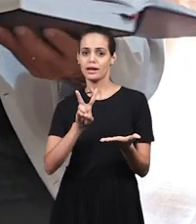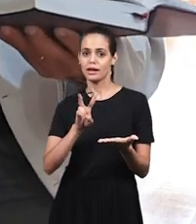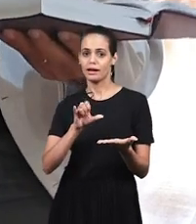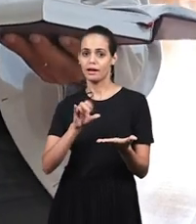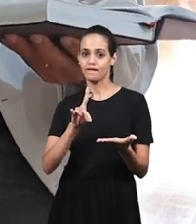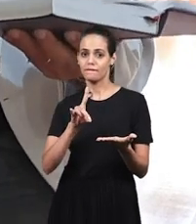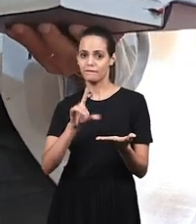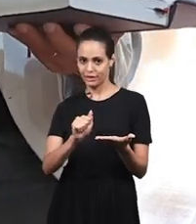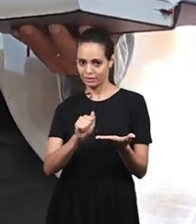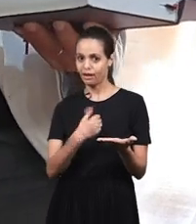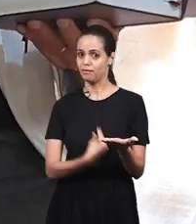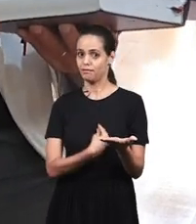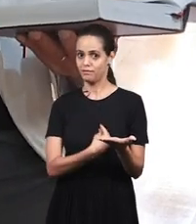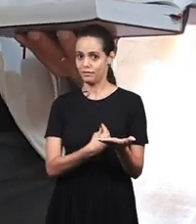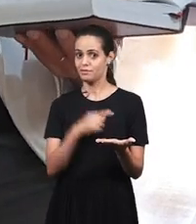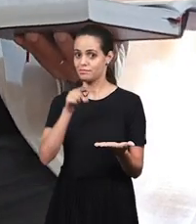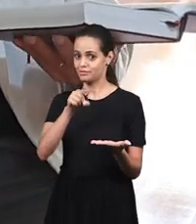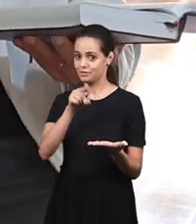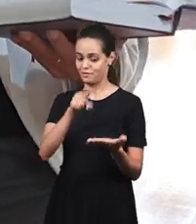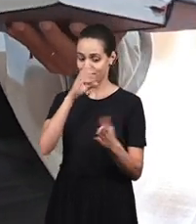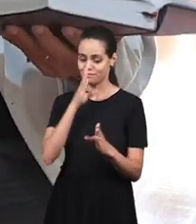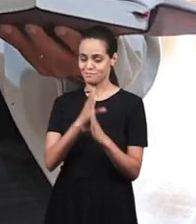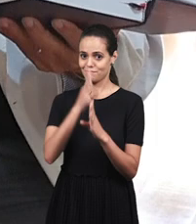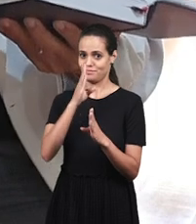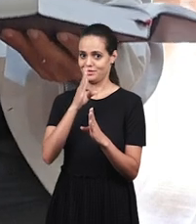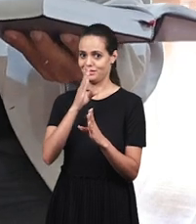ты на самом деле